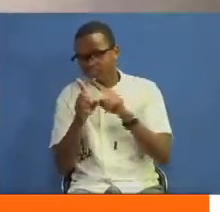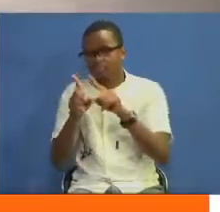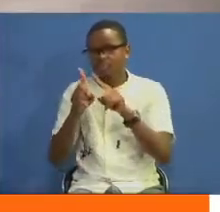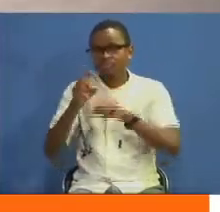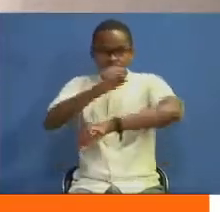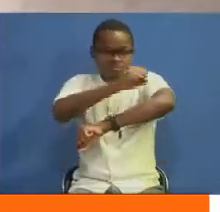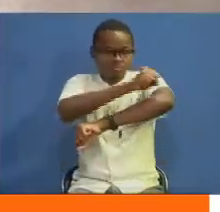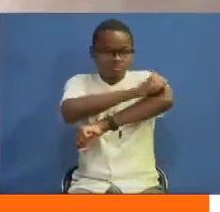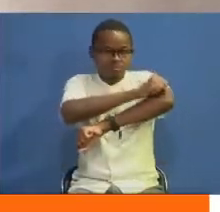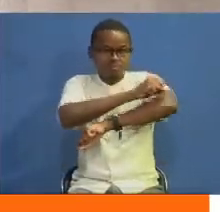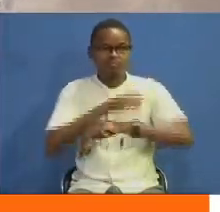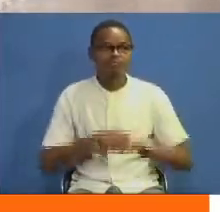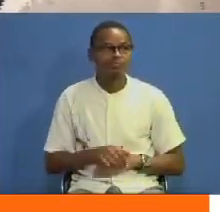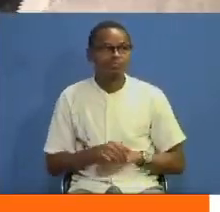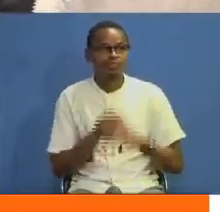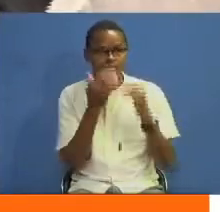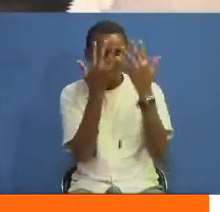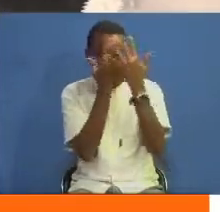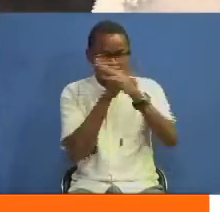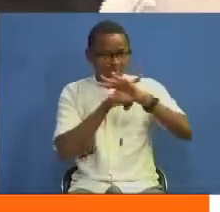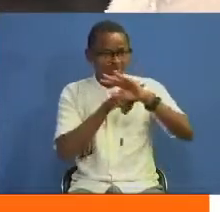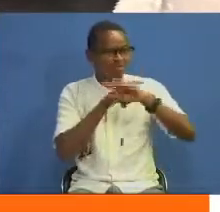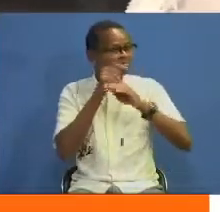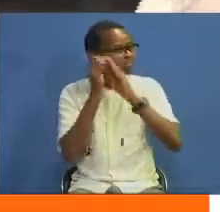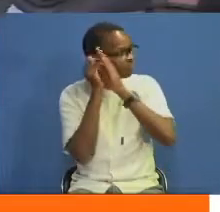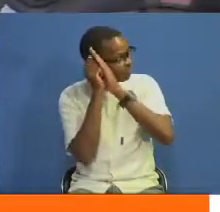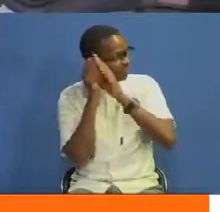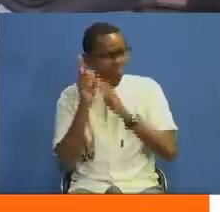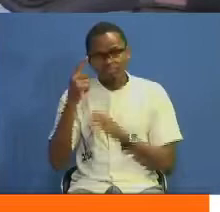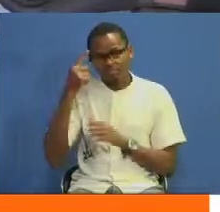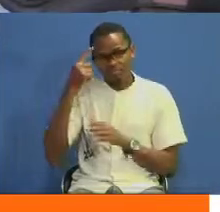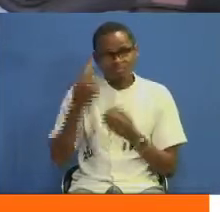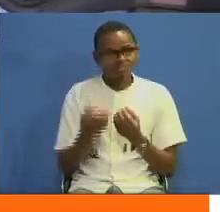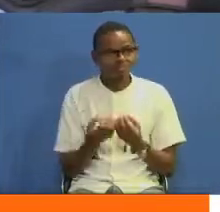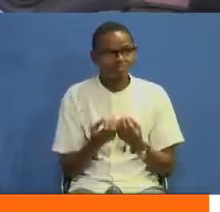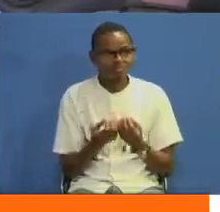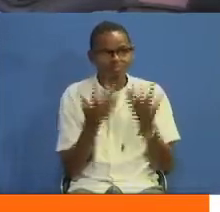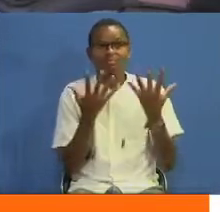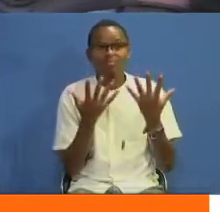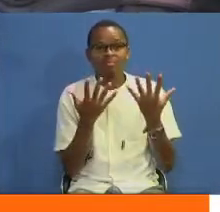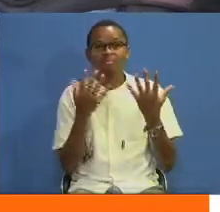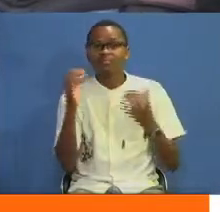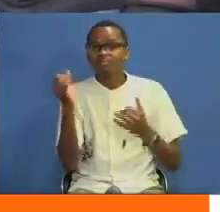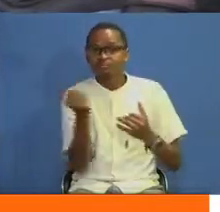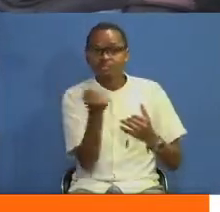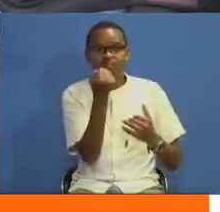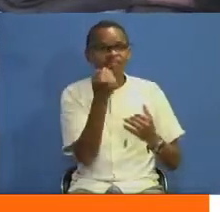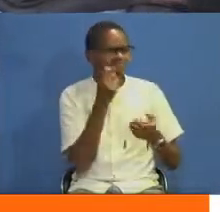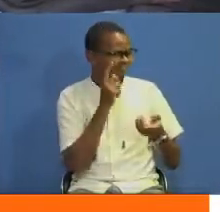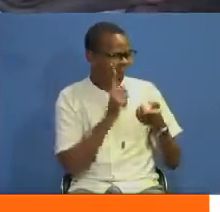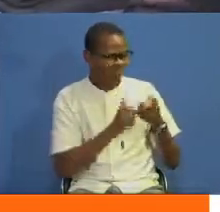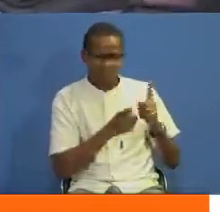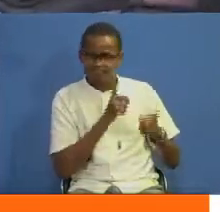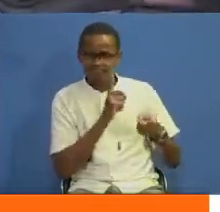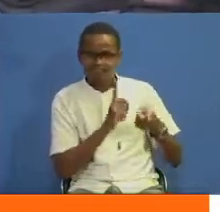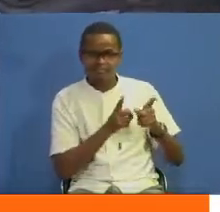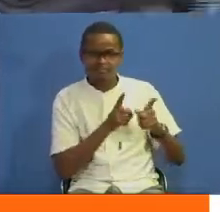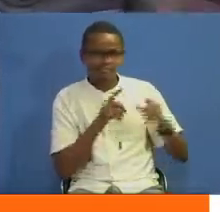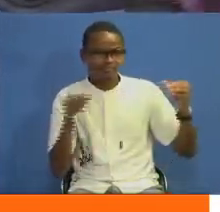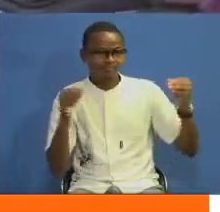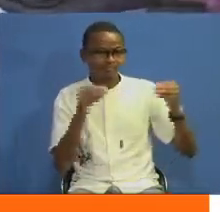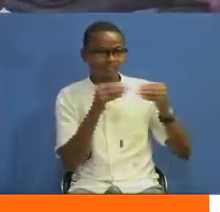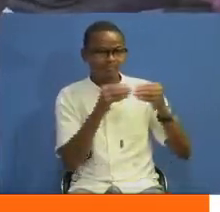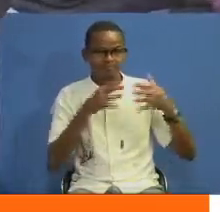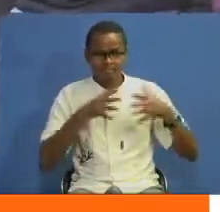shule. Usiku nikiwa nalala nikasikia mlipuko. Kuamka kukimbia nikuje nikakutana na